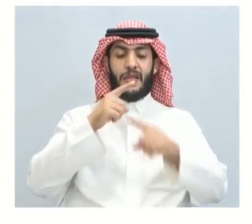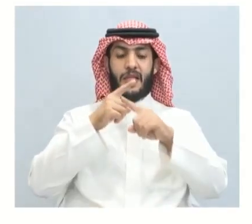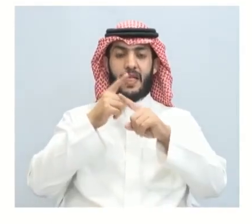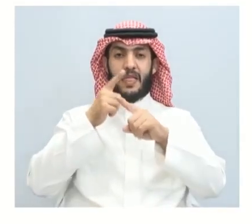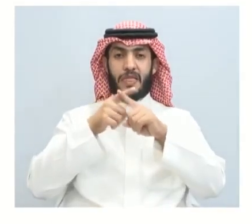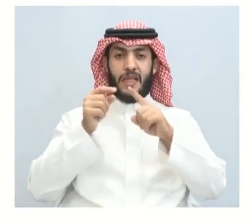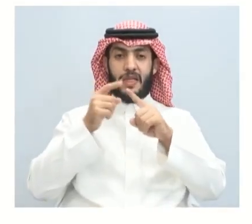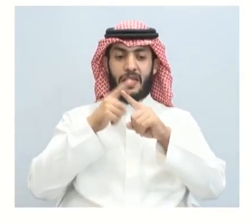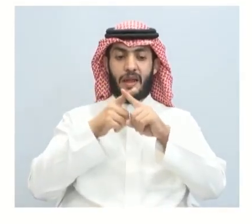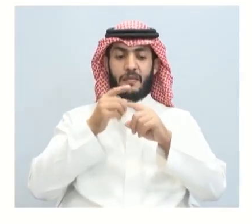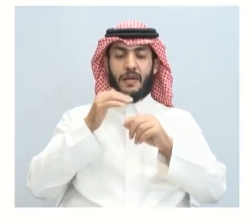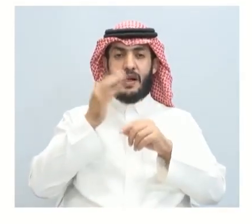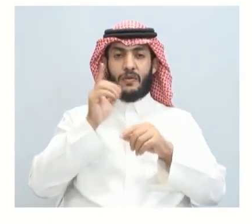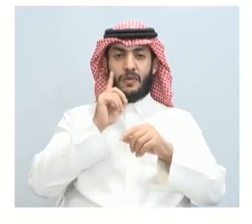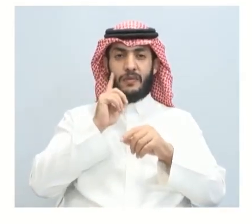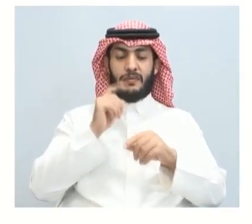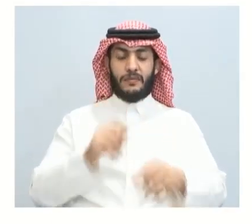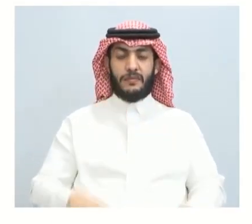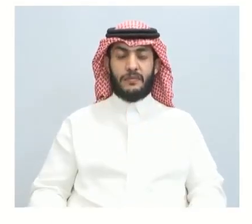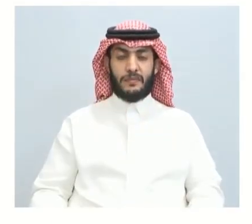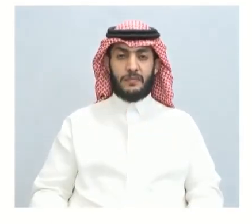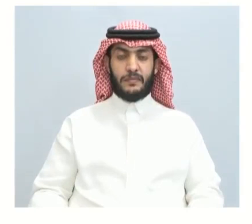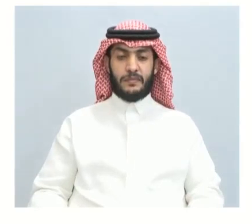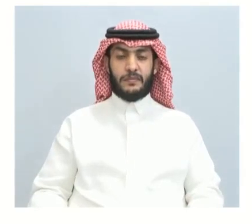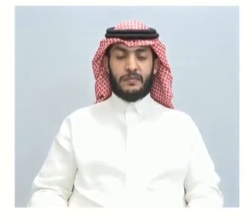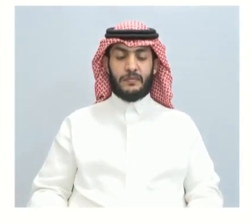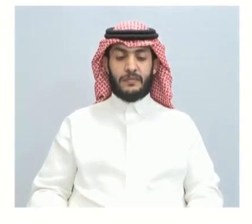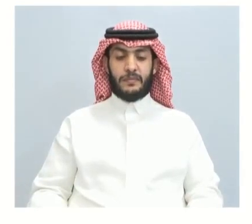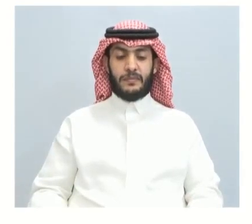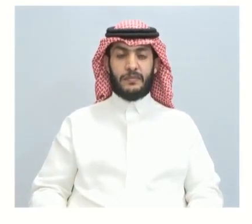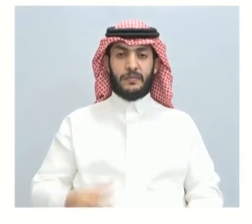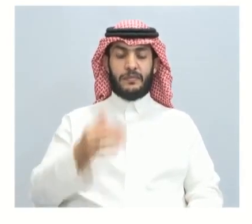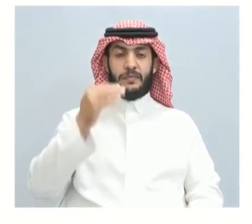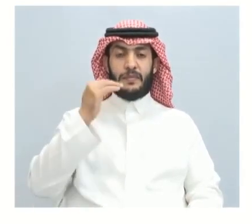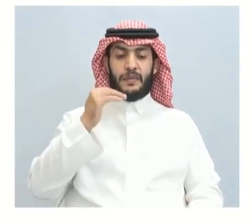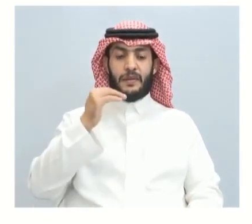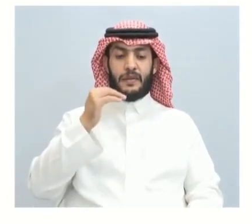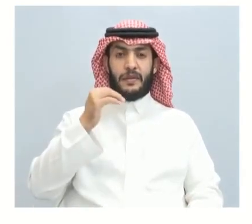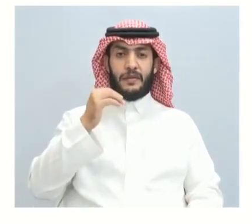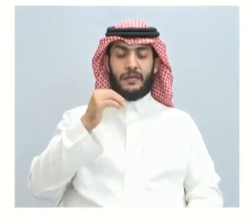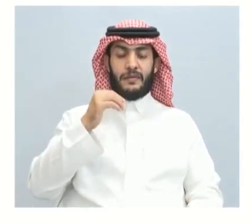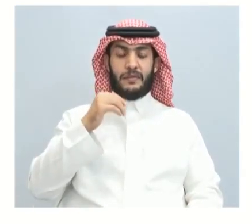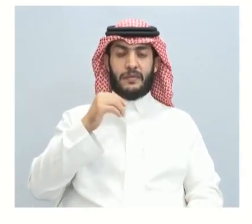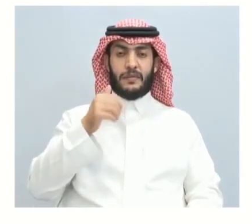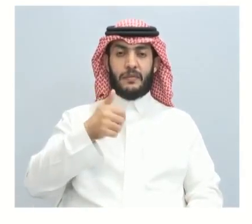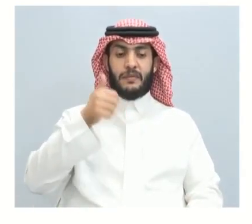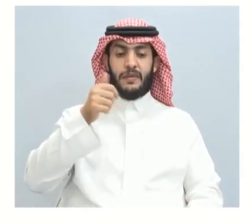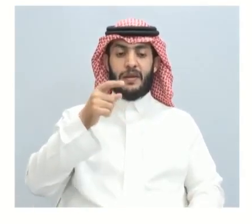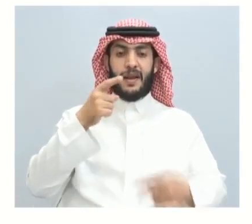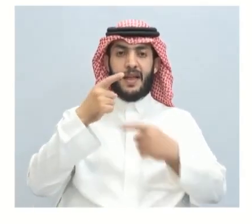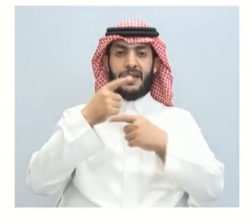خارج الام ايضا خارج الداله الام فالضرب اللي يكون داخل الداله الام يعطيني